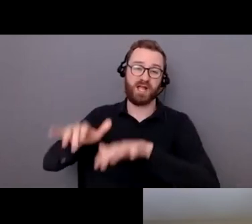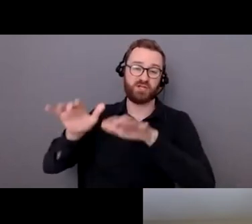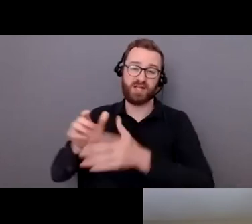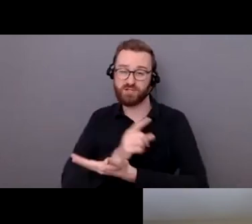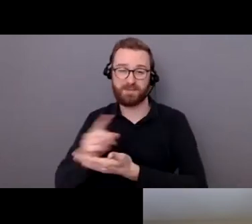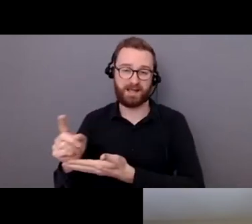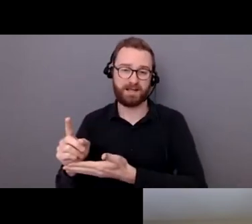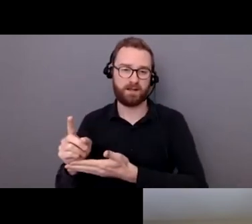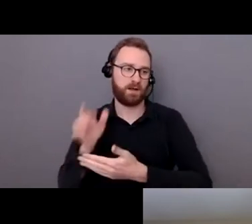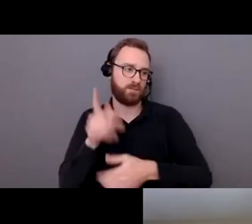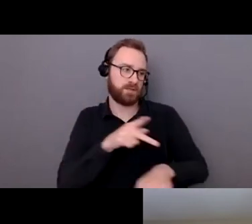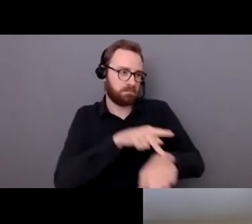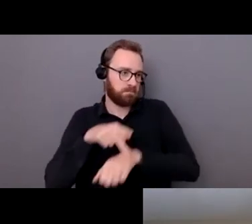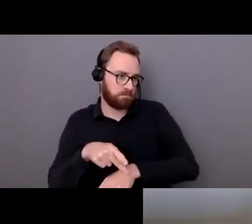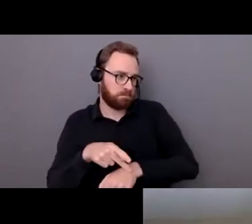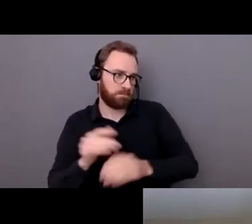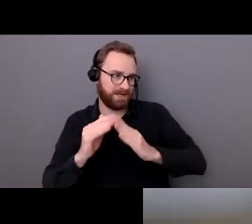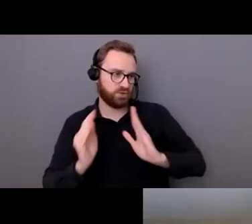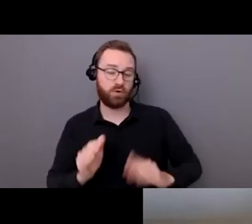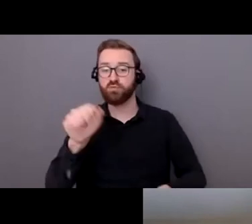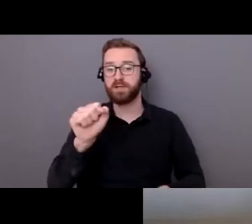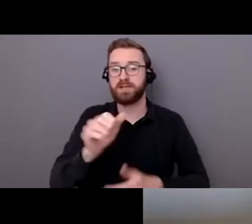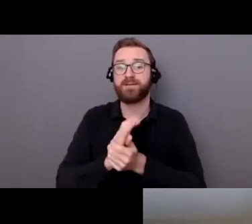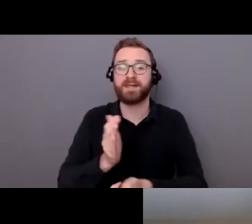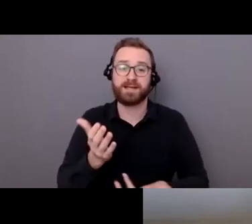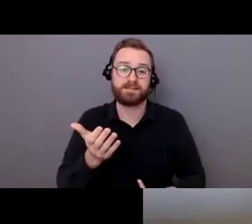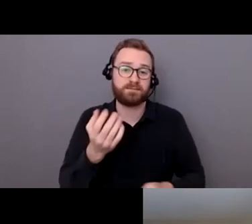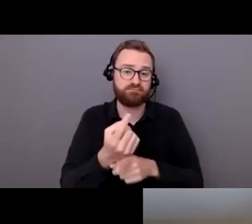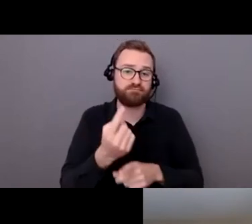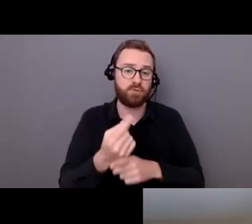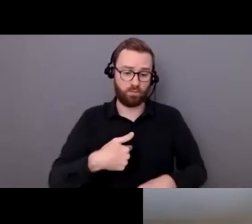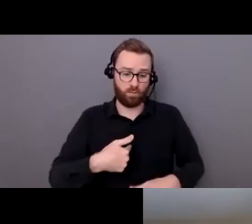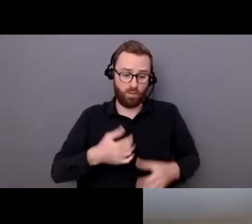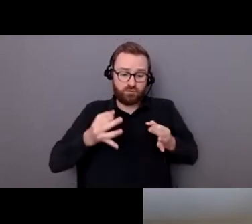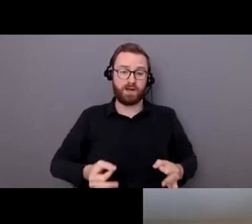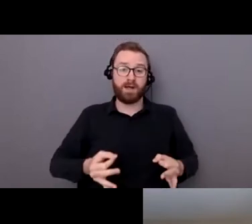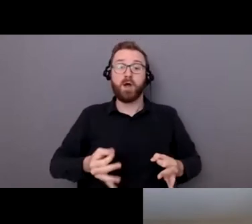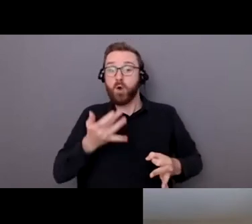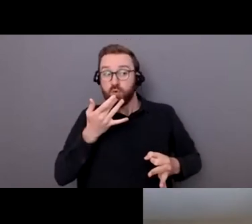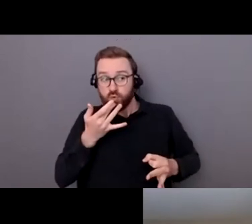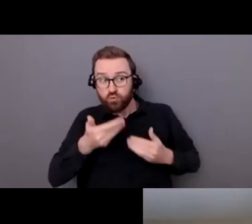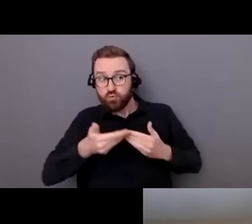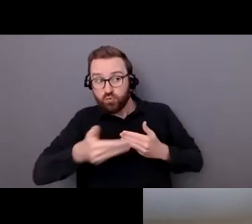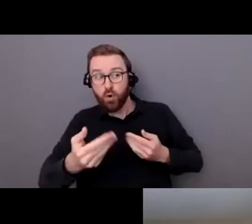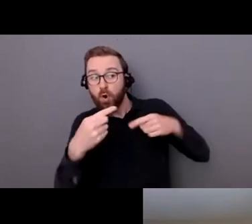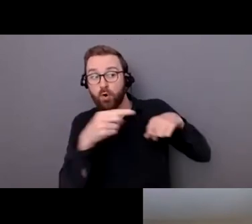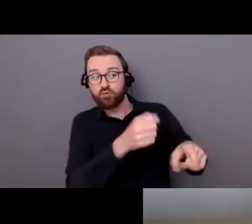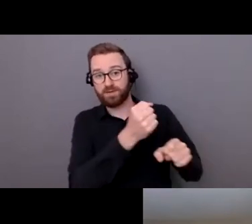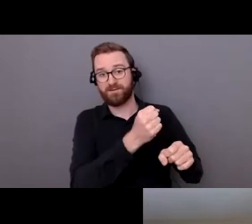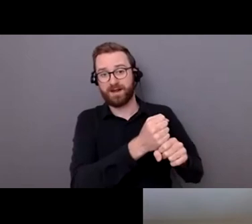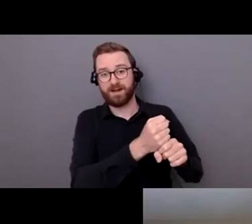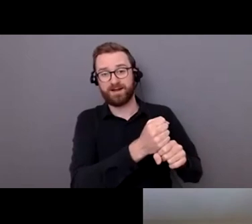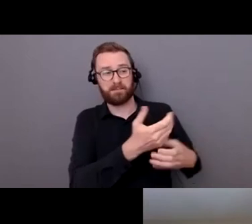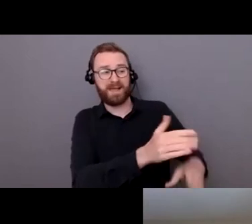la maison, peut être aussi efficace? Moi, je dis oui à ça. Mais c'est mon choix à moi. Quand je veux revenir au travail, ben, j'ai aussi besoin des mêmes